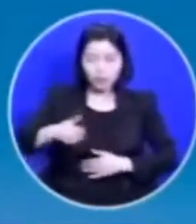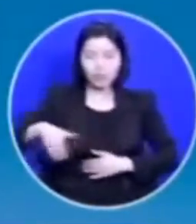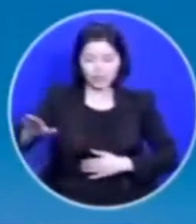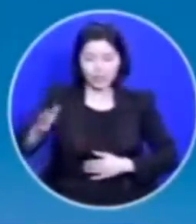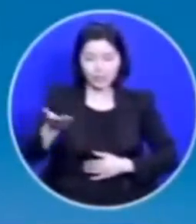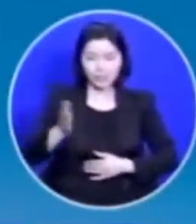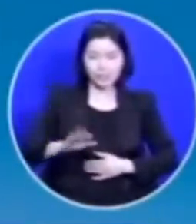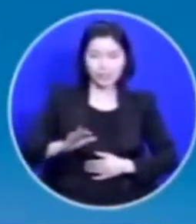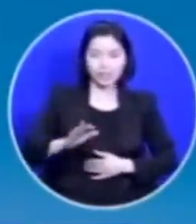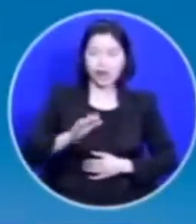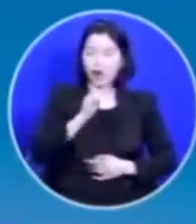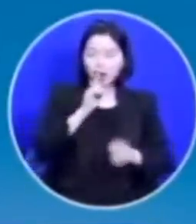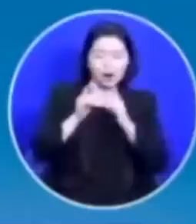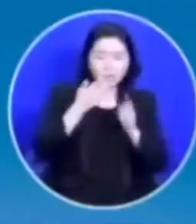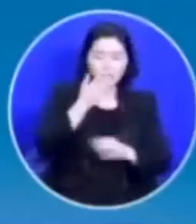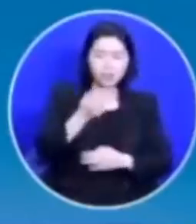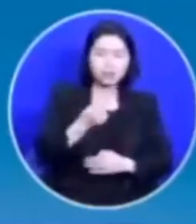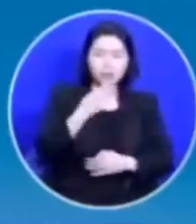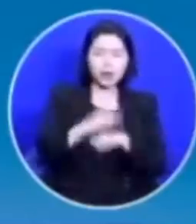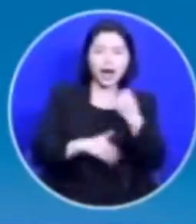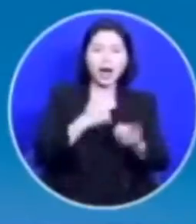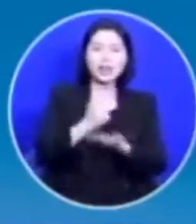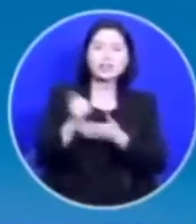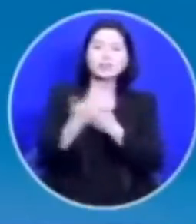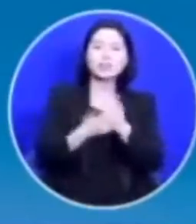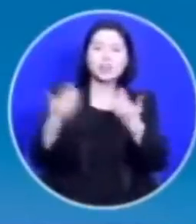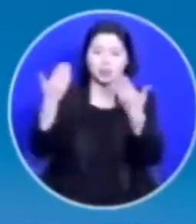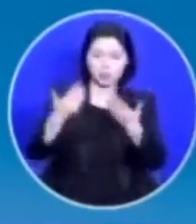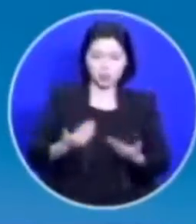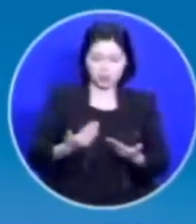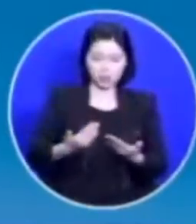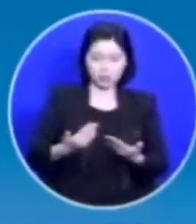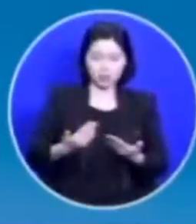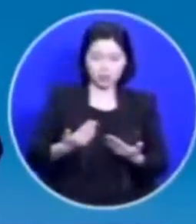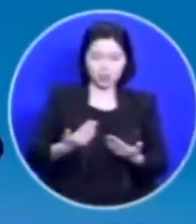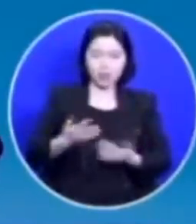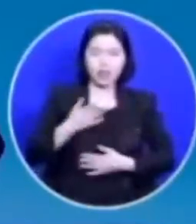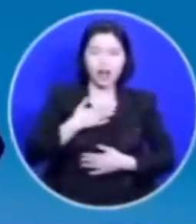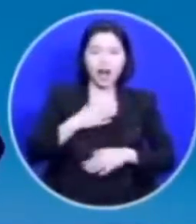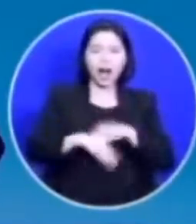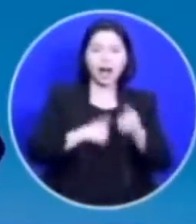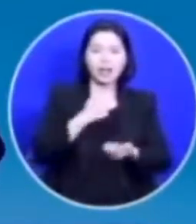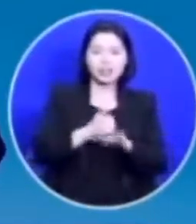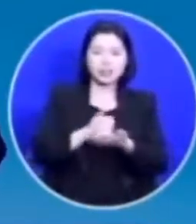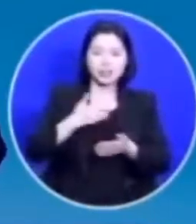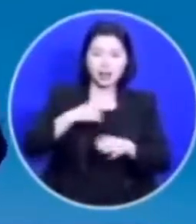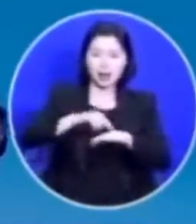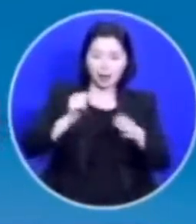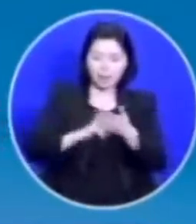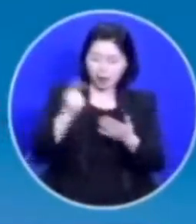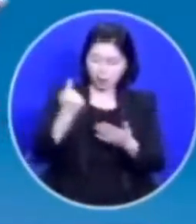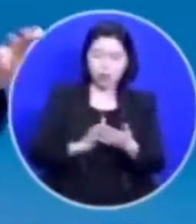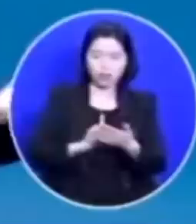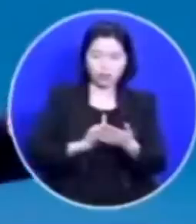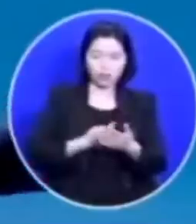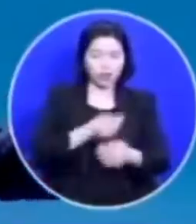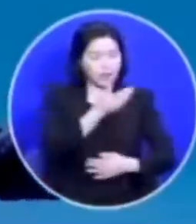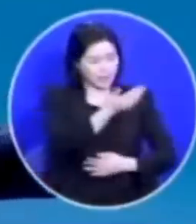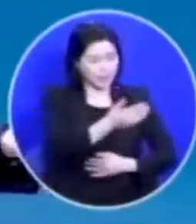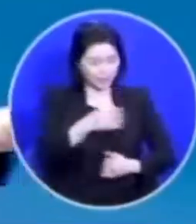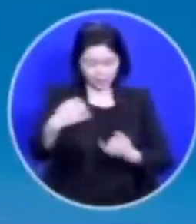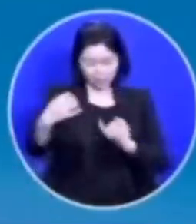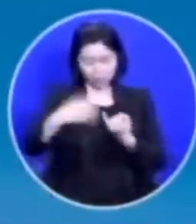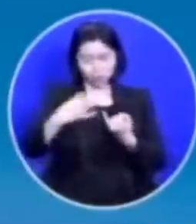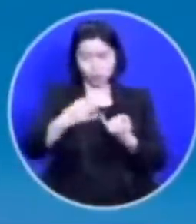말할 수 없는 하나님의 은혜를 내가 받았어요 하나님이 내 마음에 들어 오셨어요 당신이 구박 하지 않았다면